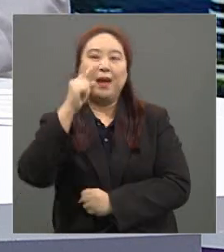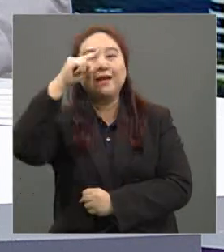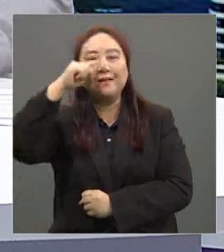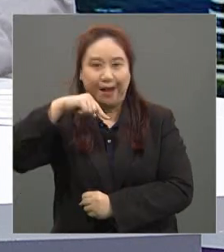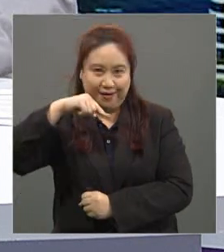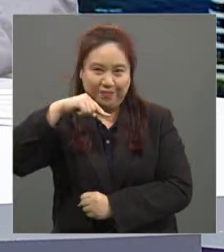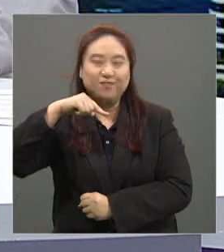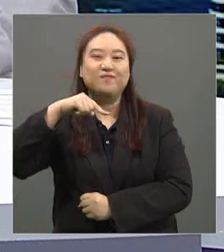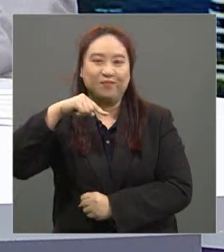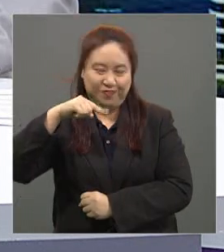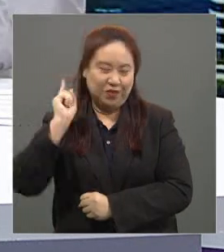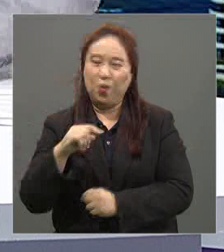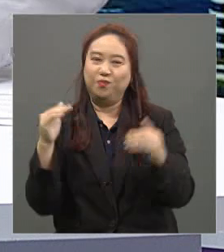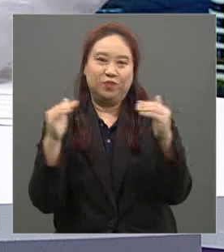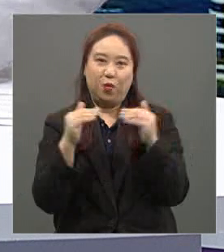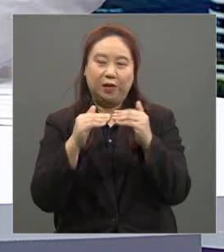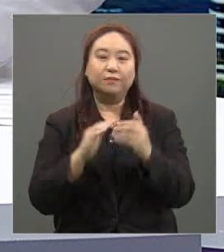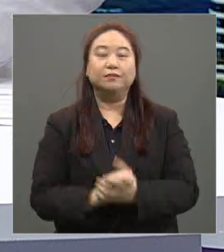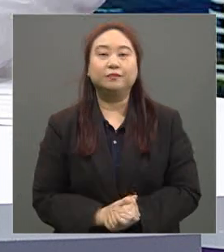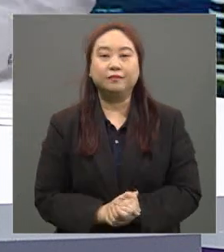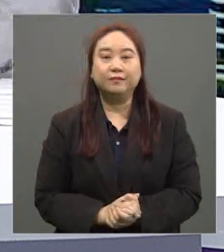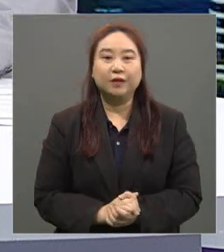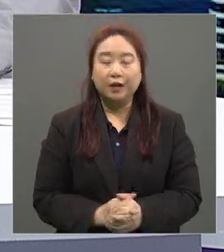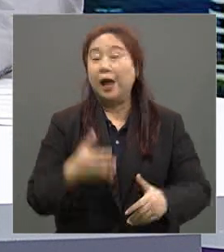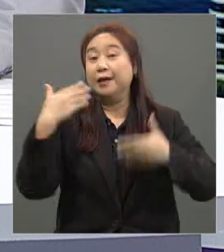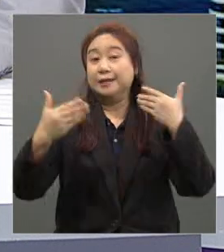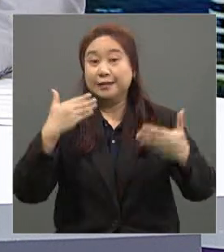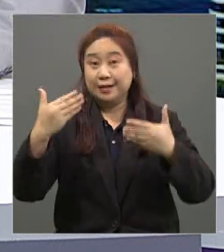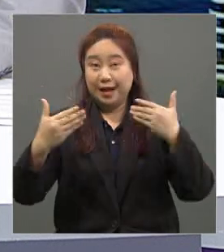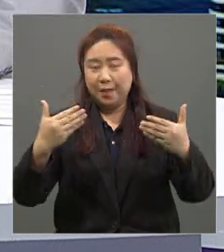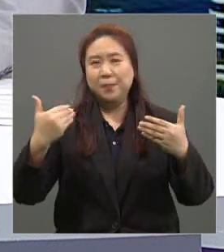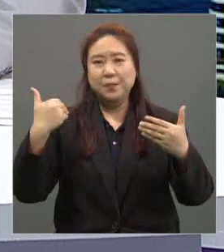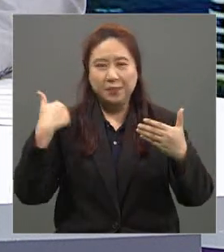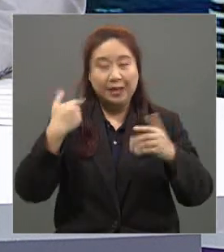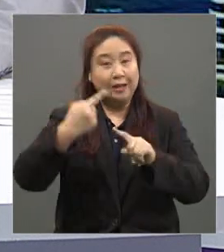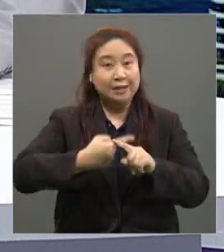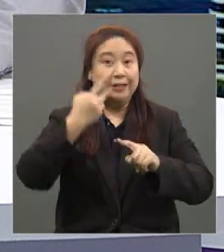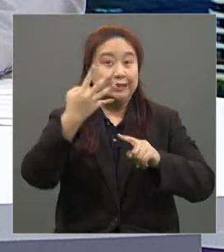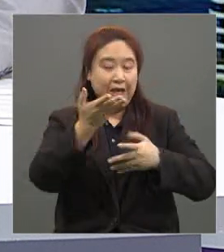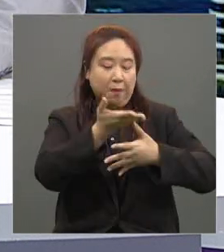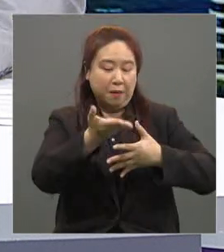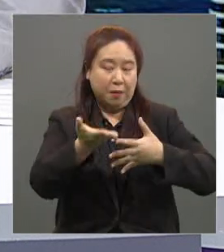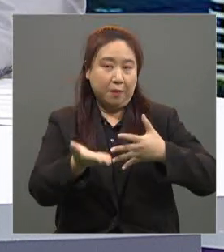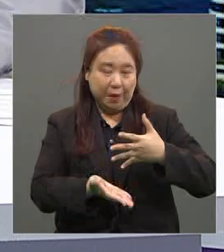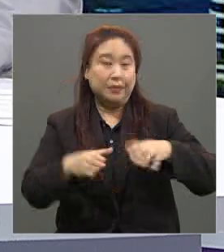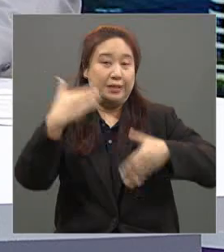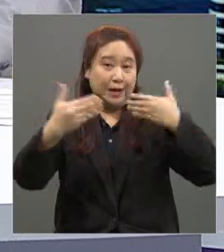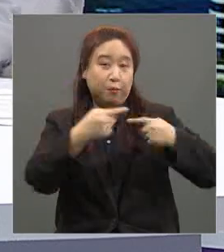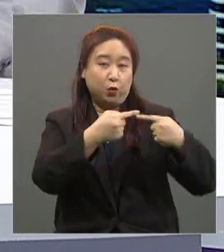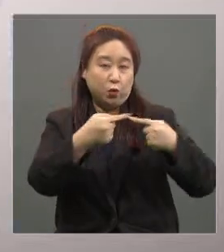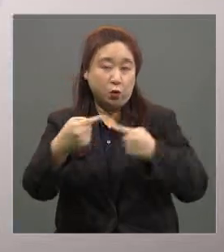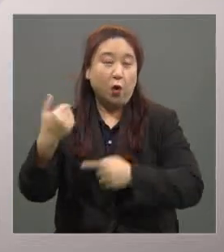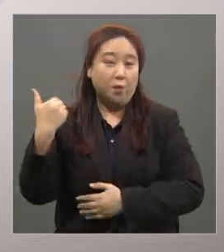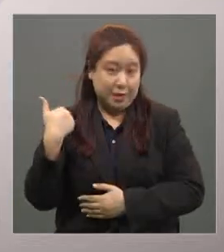หน้อยหน้าไม่ได้นะบอกเลยใช่ค่ะเพื่อให้สอดคล้องกับกิจกรรมที่บอกว่ามีแทบเรกว่าตลอดทั้งเดือนเลยนี่นะคะทางรัฐบาลค่ะบอกว่ามี